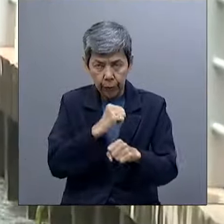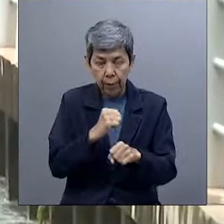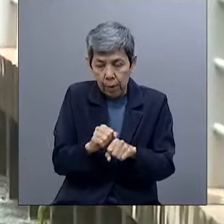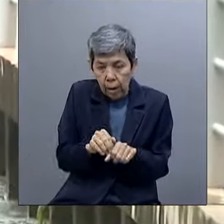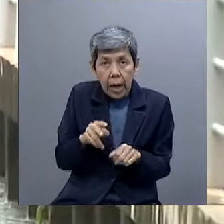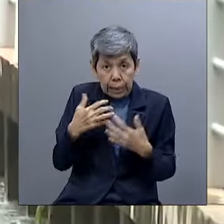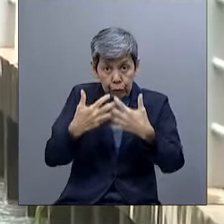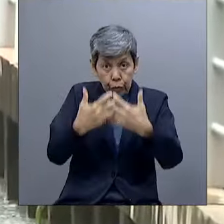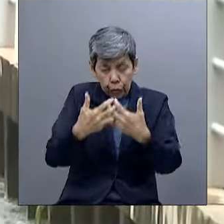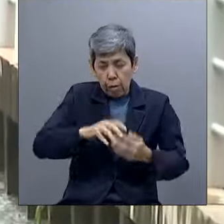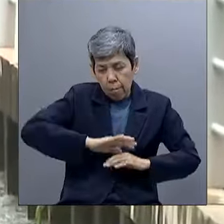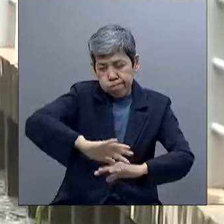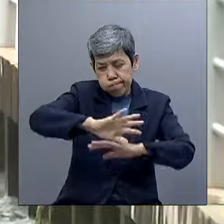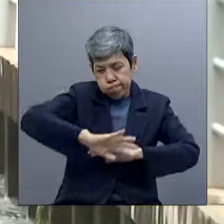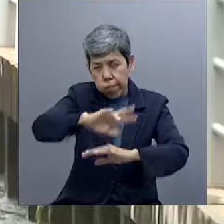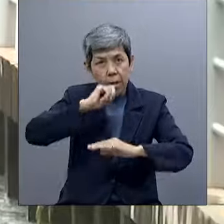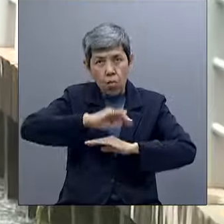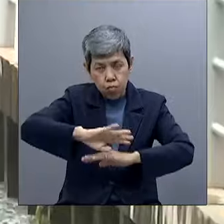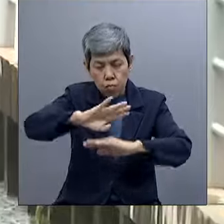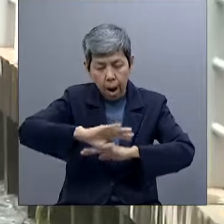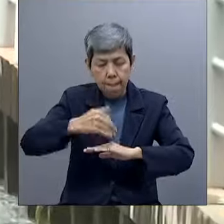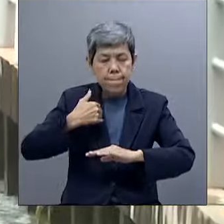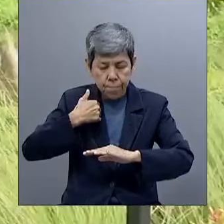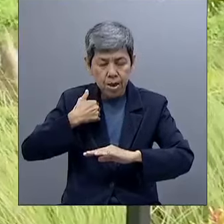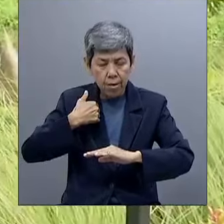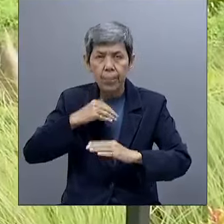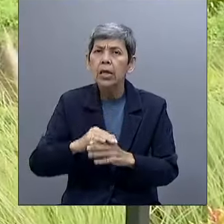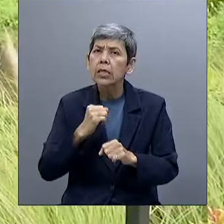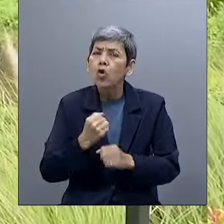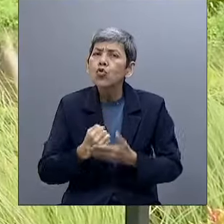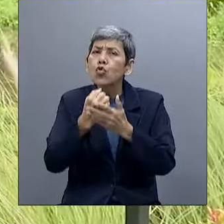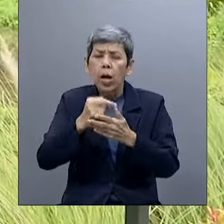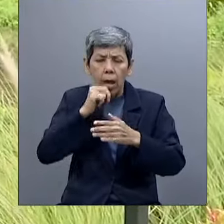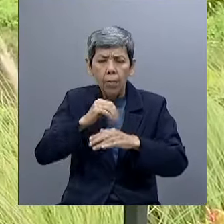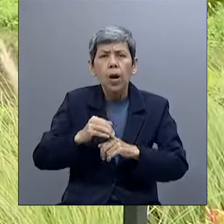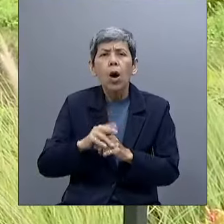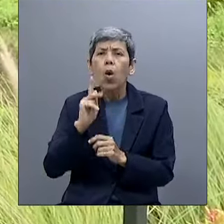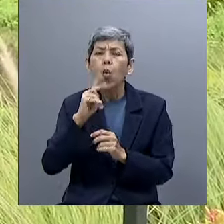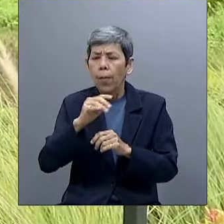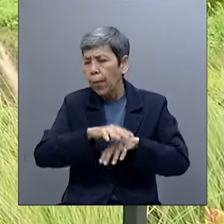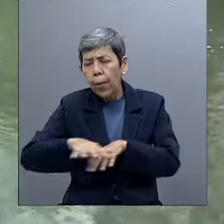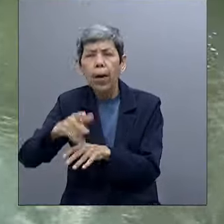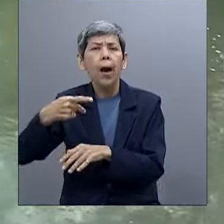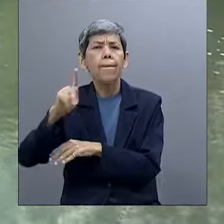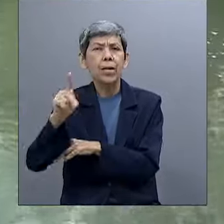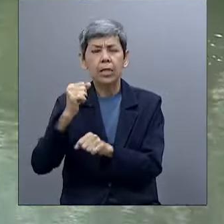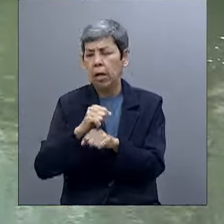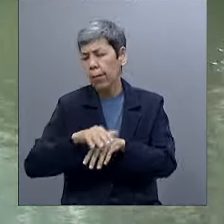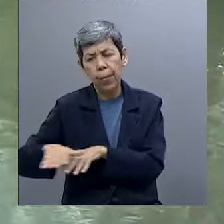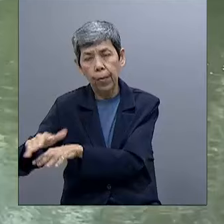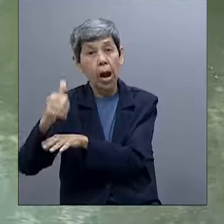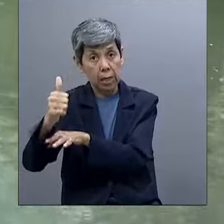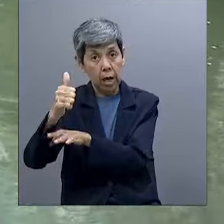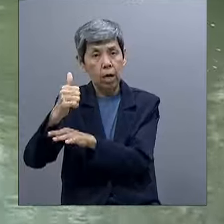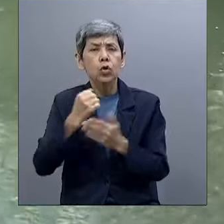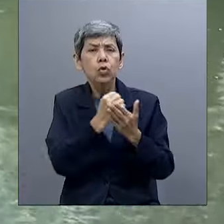เนื่องจากมีเครื่องผลักดันน้ำที่ประตูระบายน้ำบ้านศบทาครับเพื่อเร่งระบายน้ำในพื้นที่แม่น้ำกวงลงสู่แม่น้ำปิงให้เร็วที่สุดเพื่อลดผ